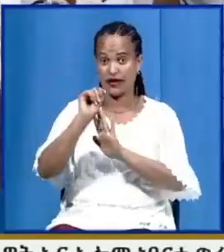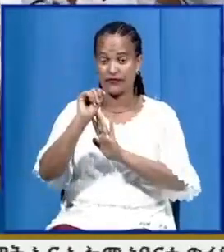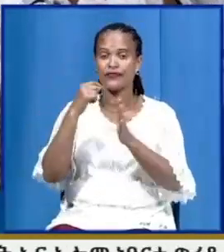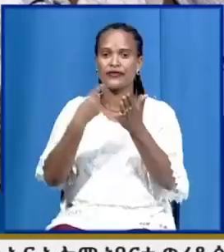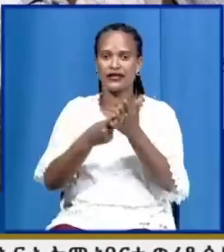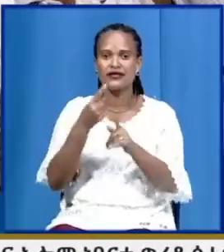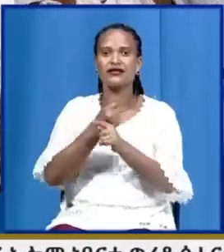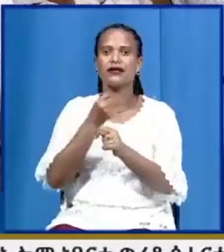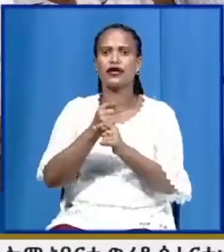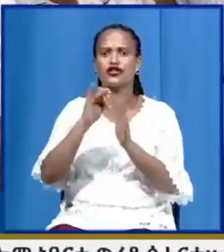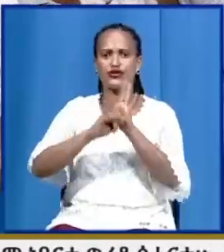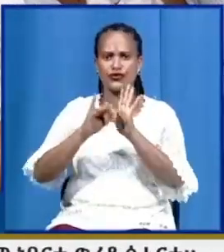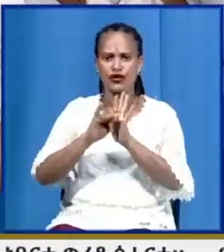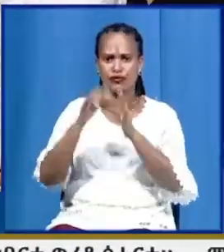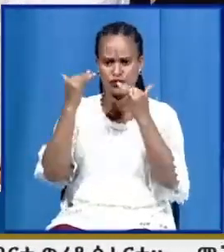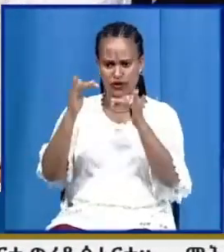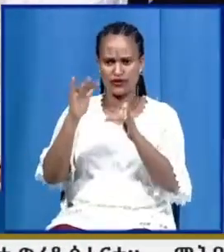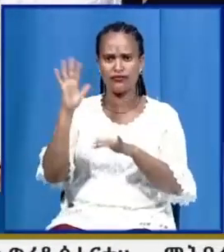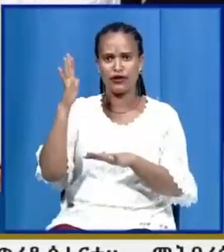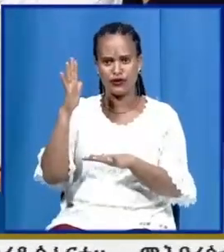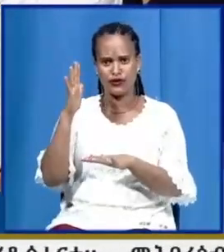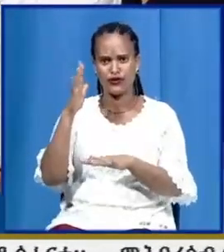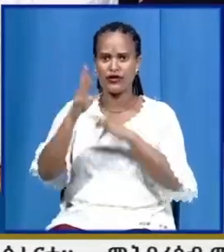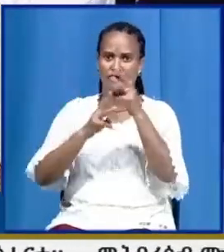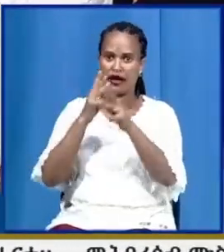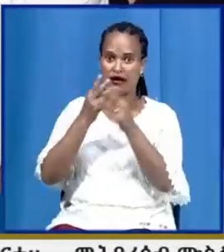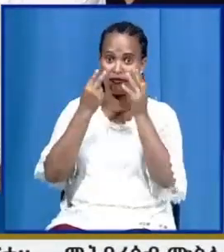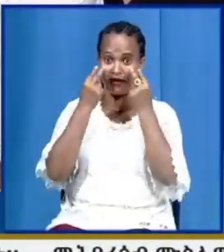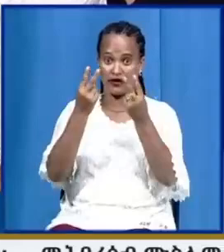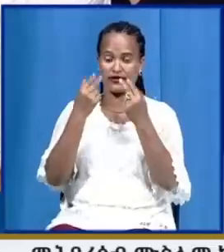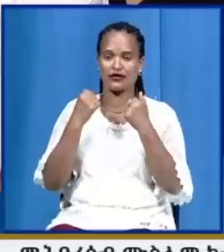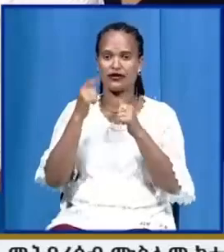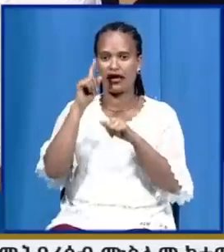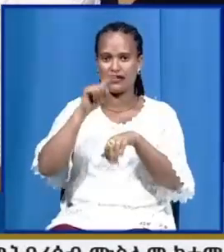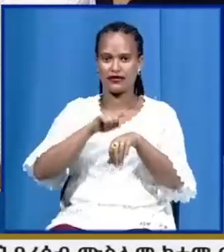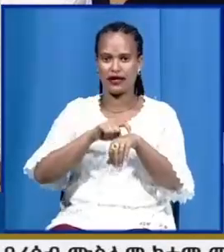እዚ ተግባር ጀኖሳይድ ብውስን መልክዑ ንዓለም ከርኢ ዝኽእል ናይ